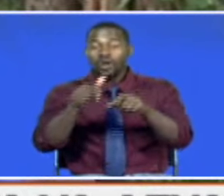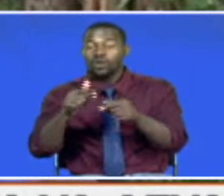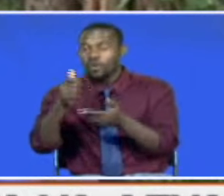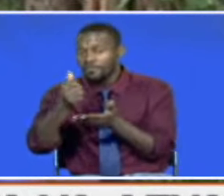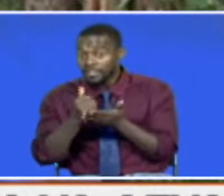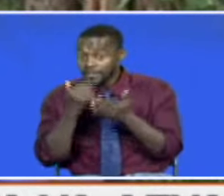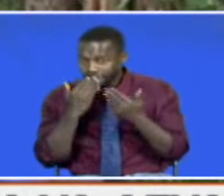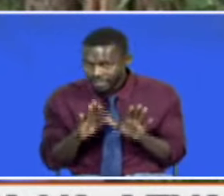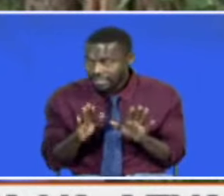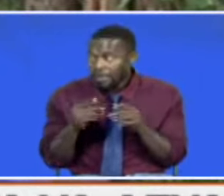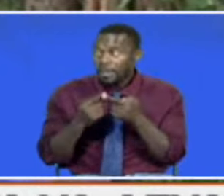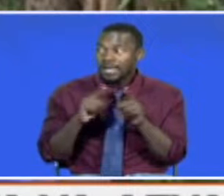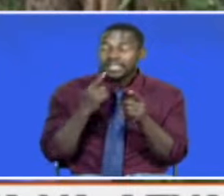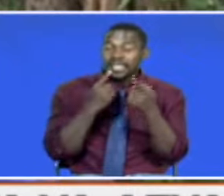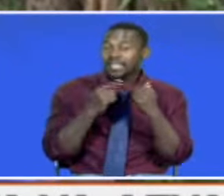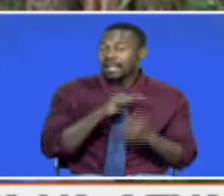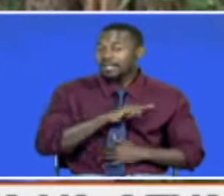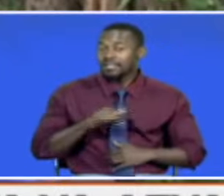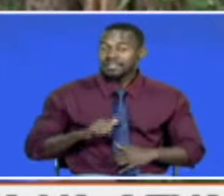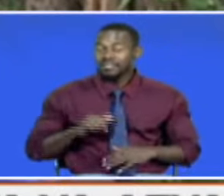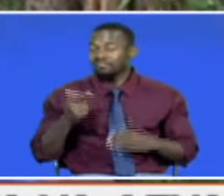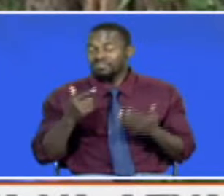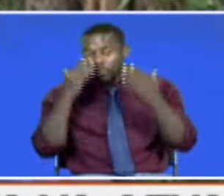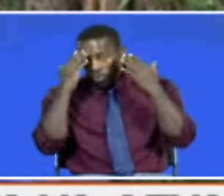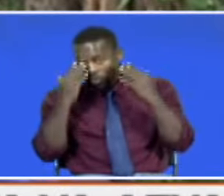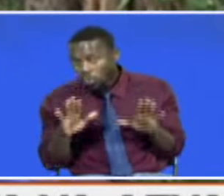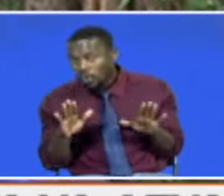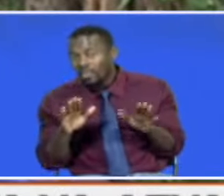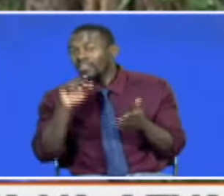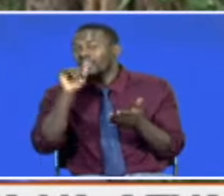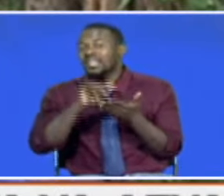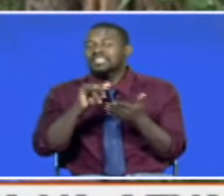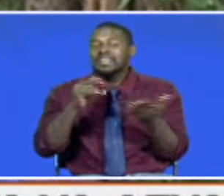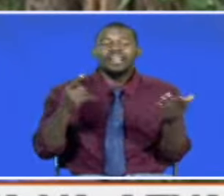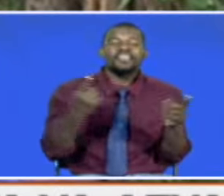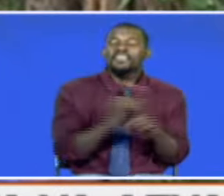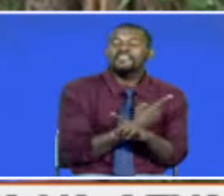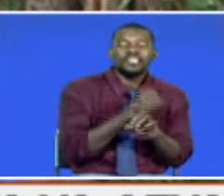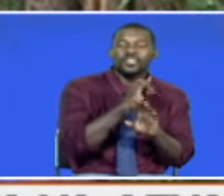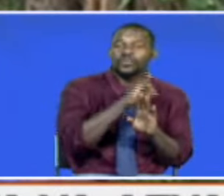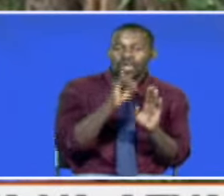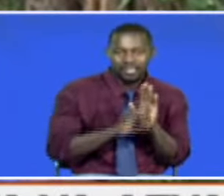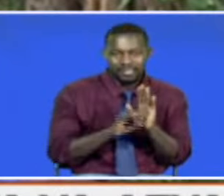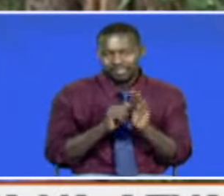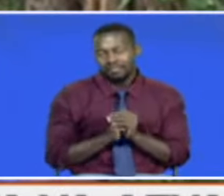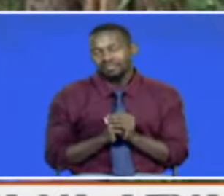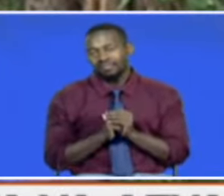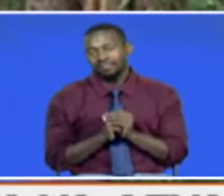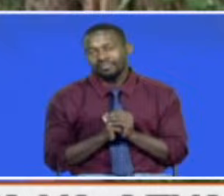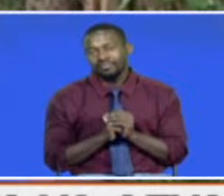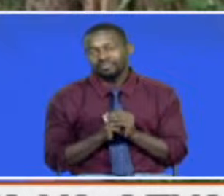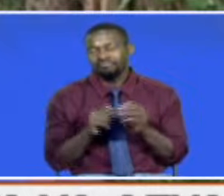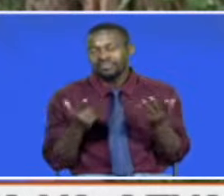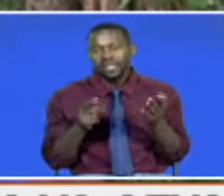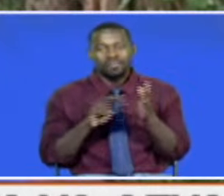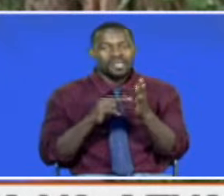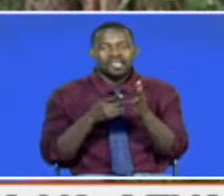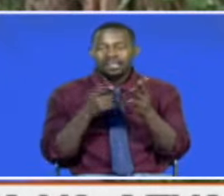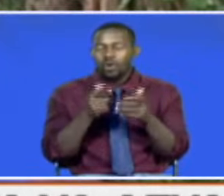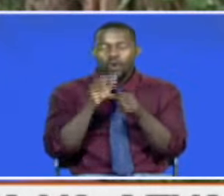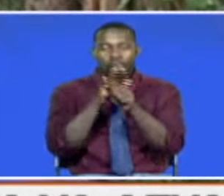ya kwamba hakuna, sisi hatujui, hiyo ni shughuli zingine na hii ni nyingine. Kwa hivyo nasema ni kama